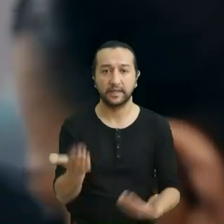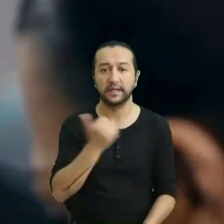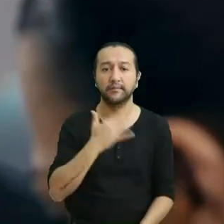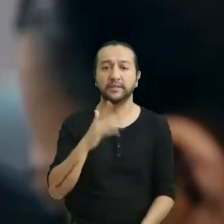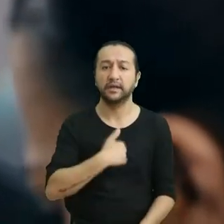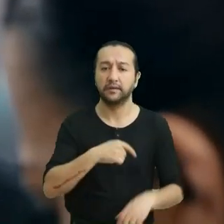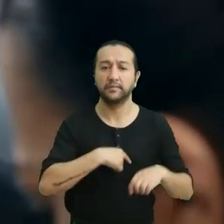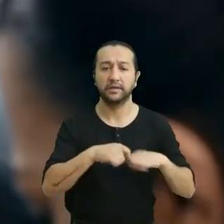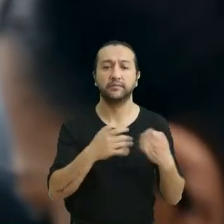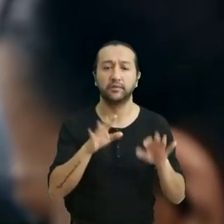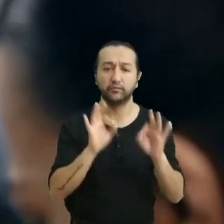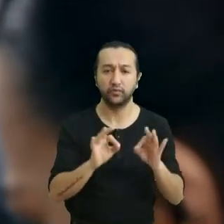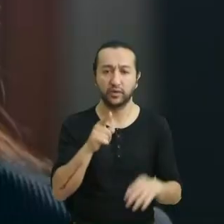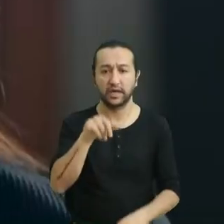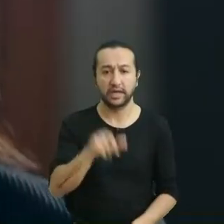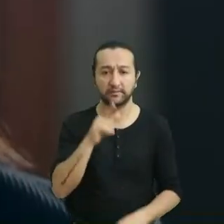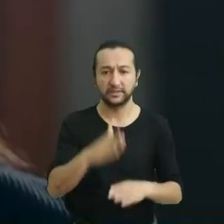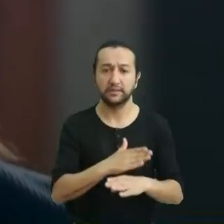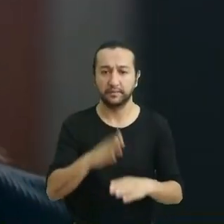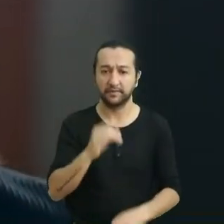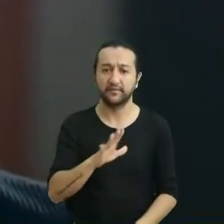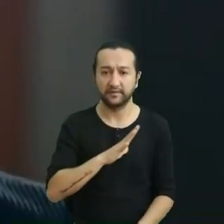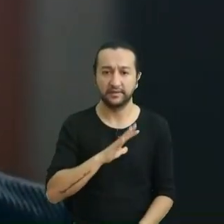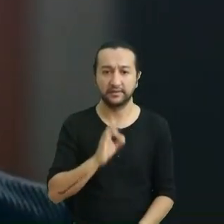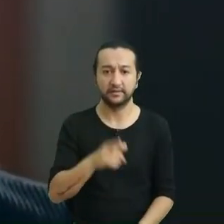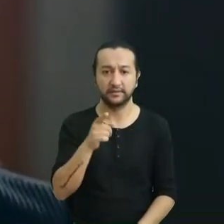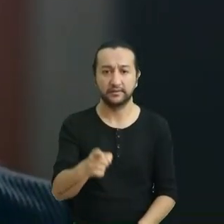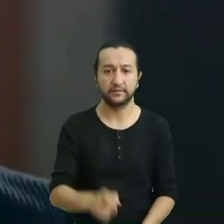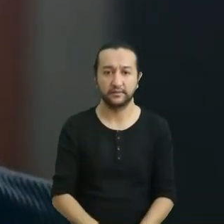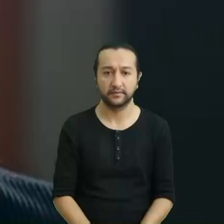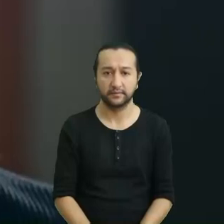Gelmezsen kırılmam. Mutlaka haklı bir sebebim vardır.